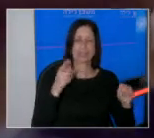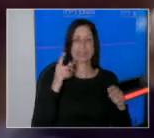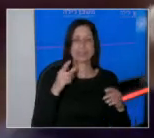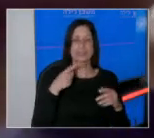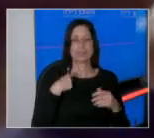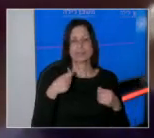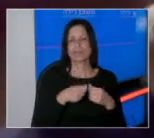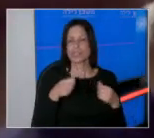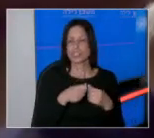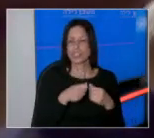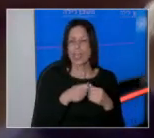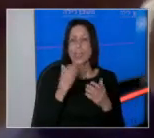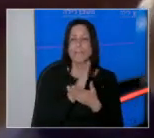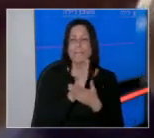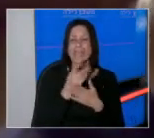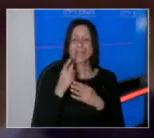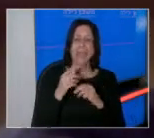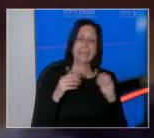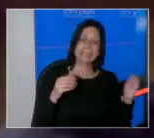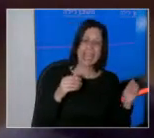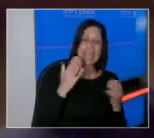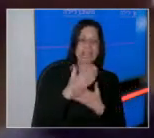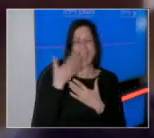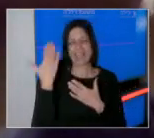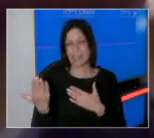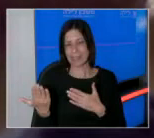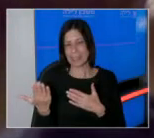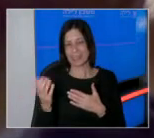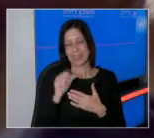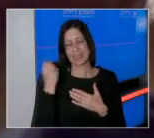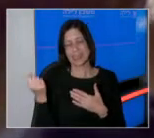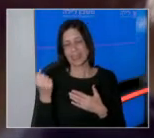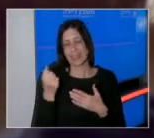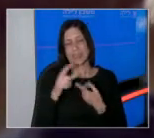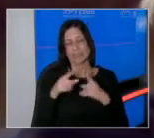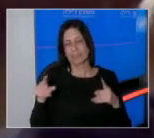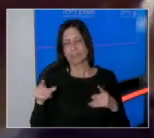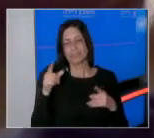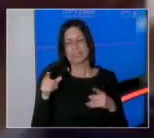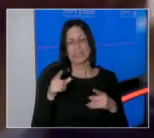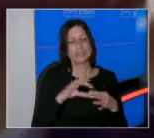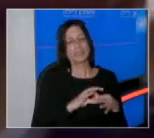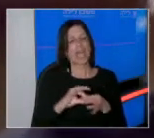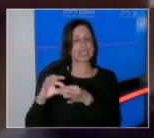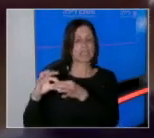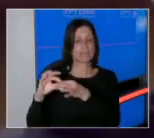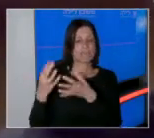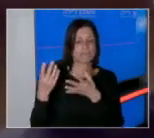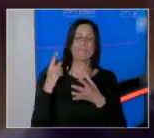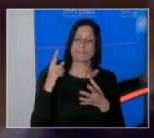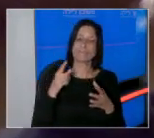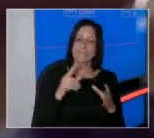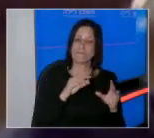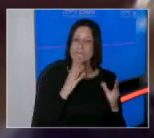והזיקה בין בין המזרחים לימין, מכל סוגיו, היא רציפה